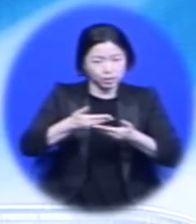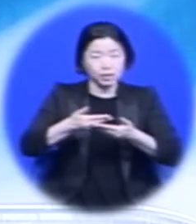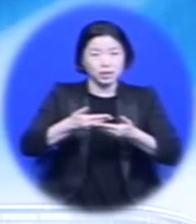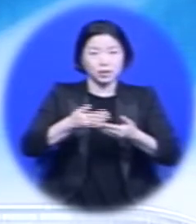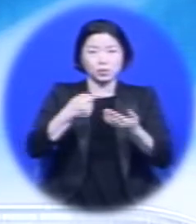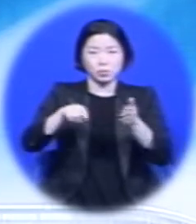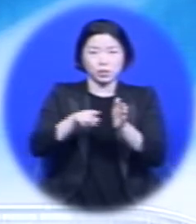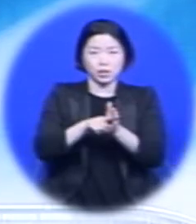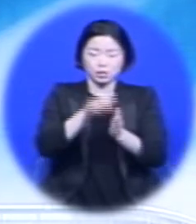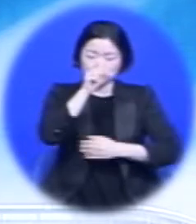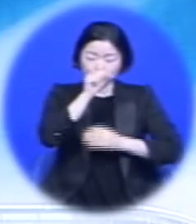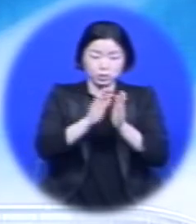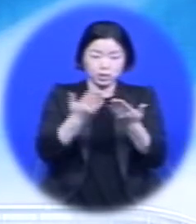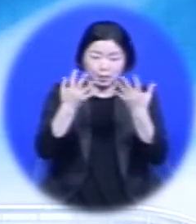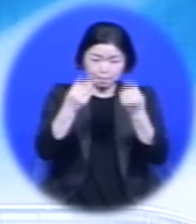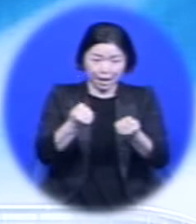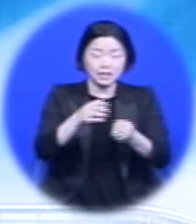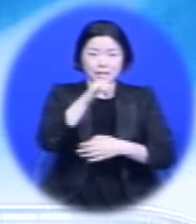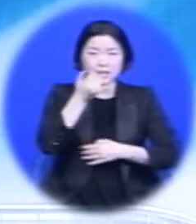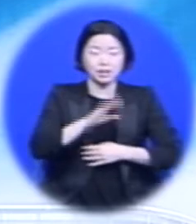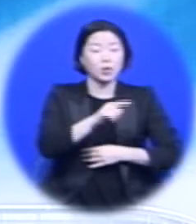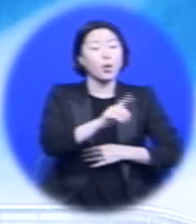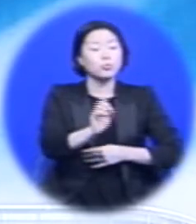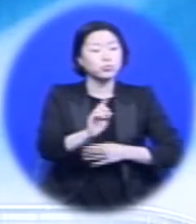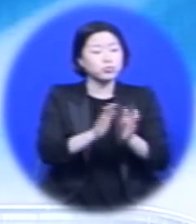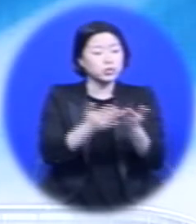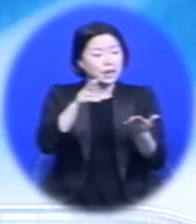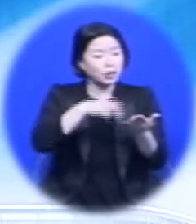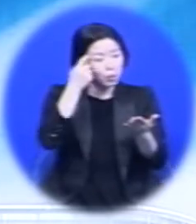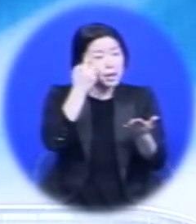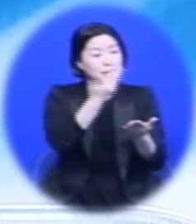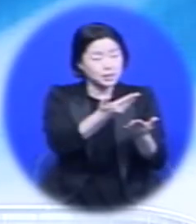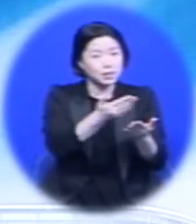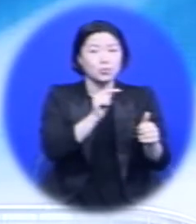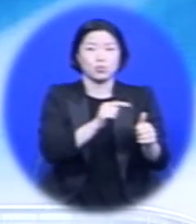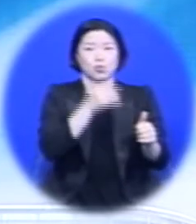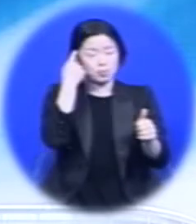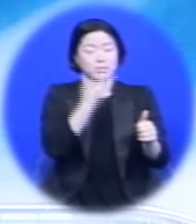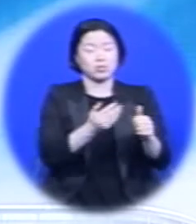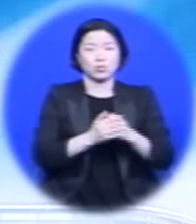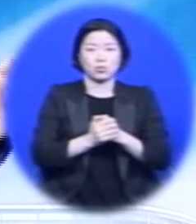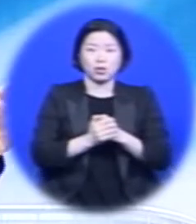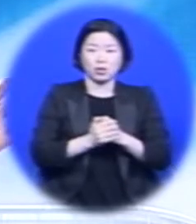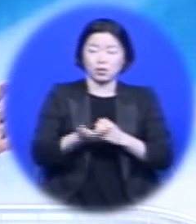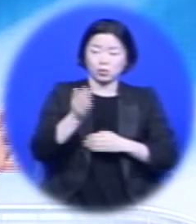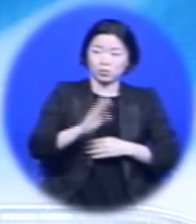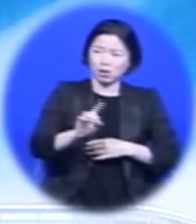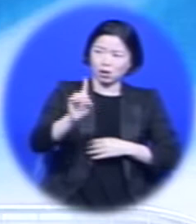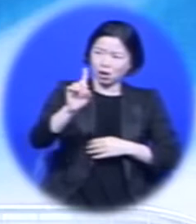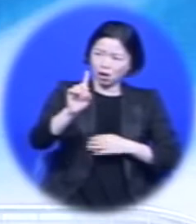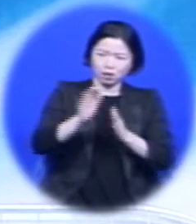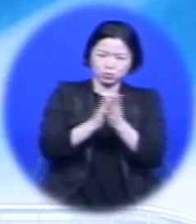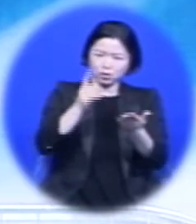참 요즘에 많이 나와 있는데 너는 어느 책을 읽어보았니? 라고 물어봤더니 한 권도 읽어본 적이